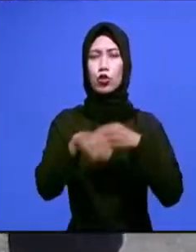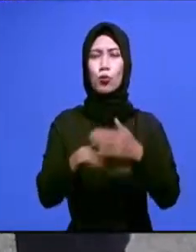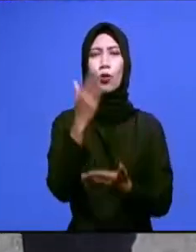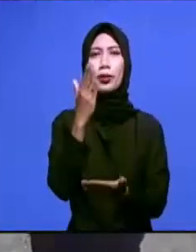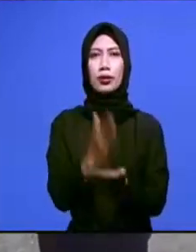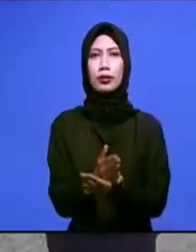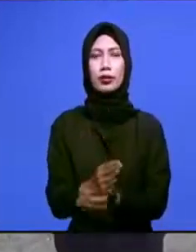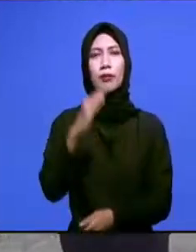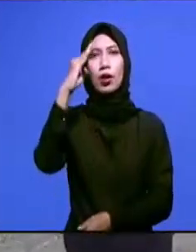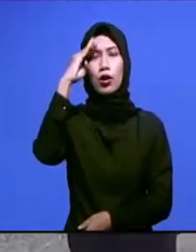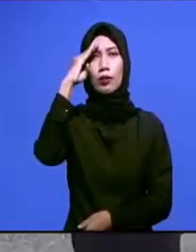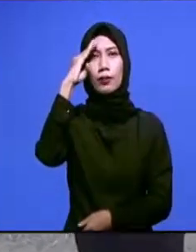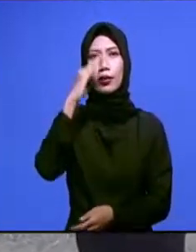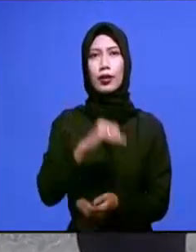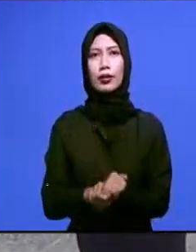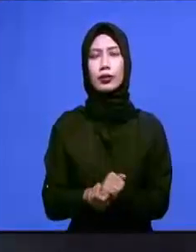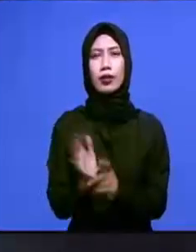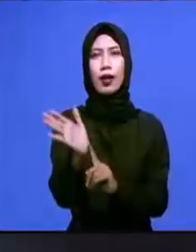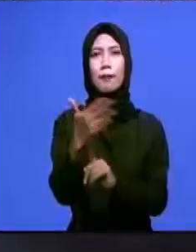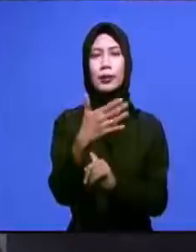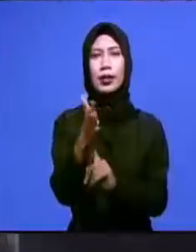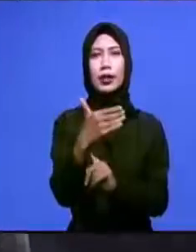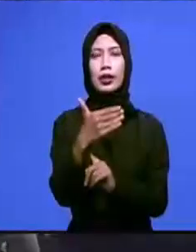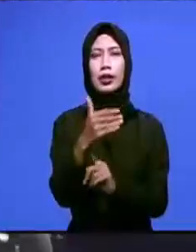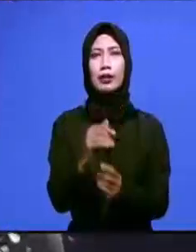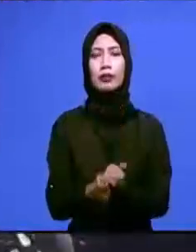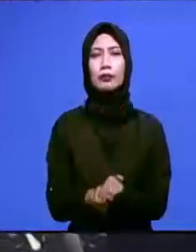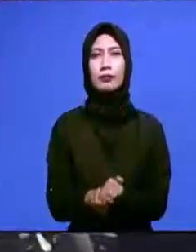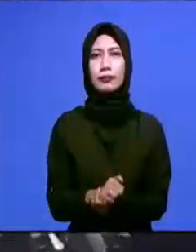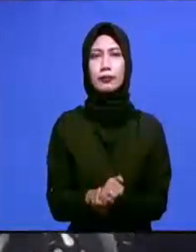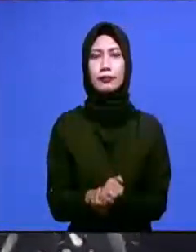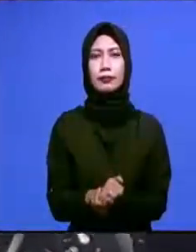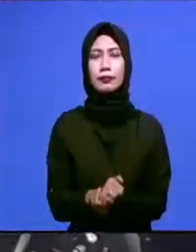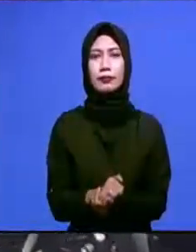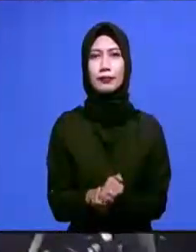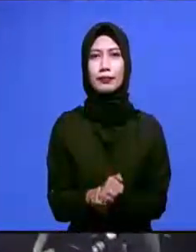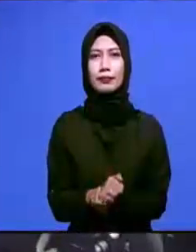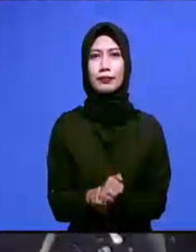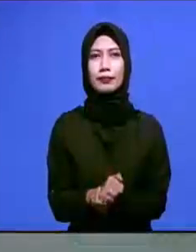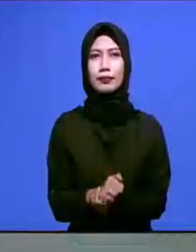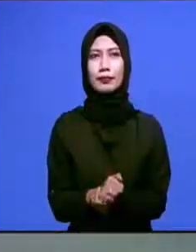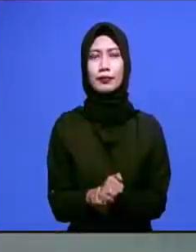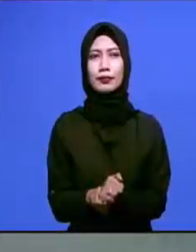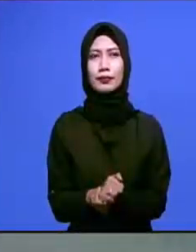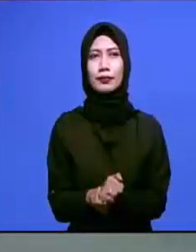menghormati bendera merah putih selama berlangsungnya detik-detik proklamasi dalam 3 menit.